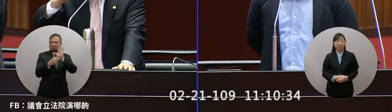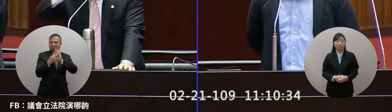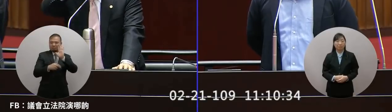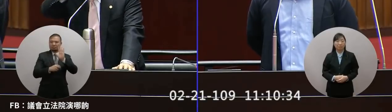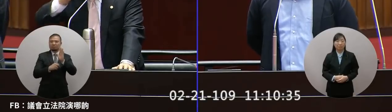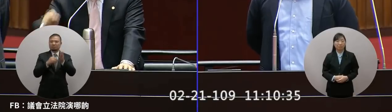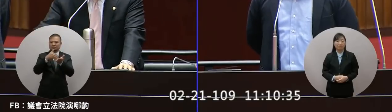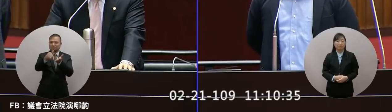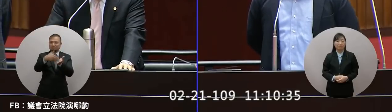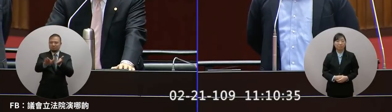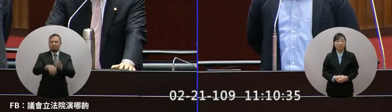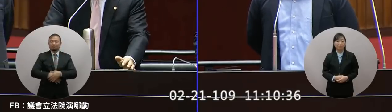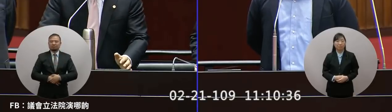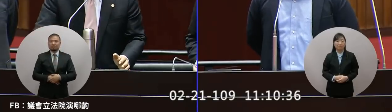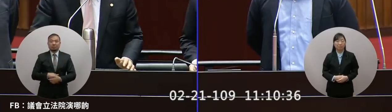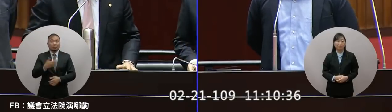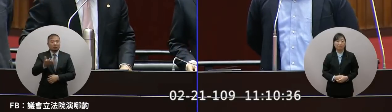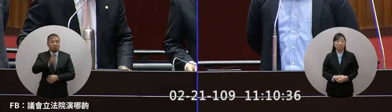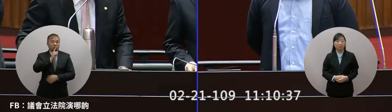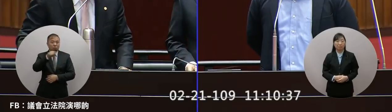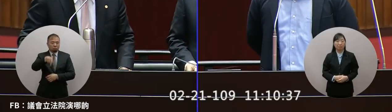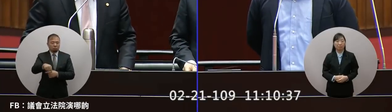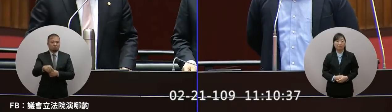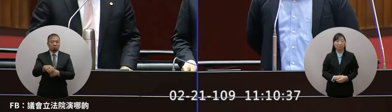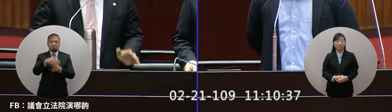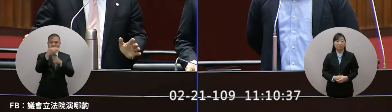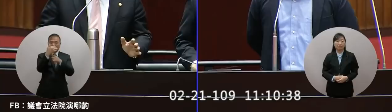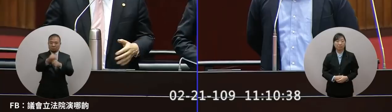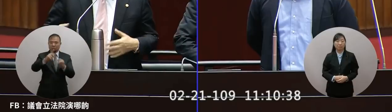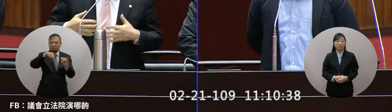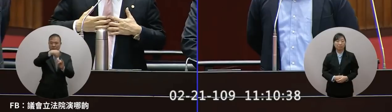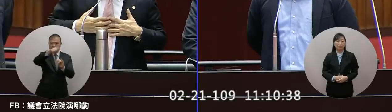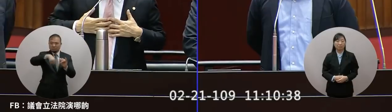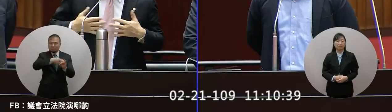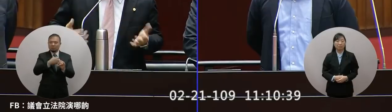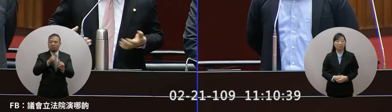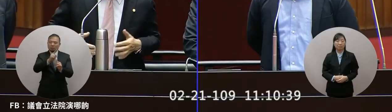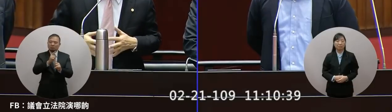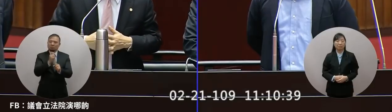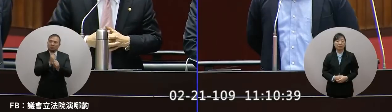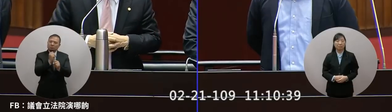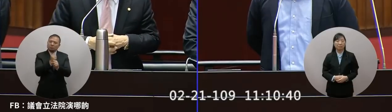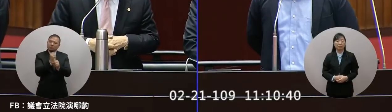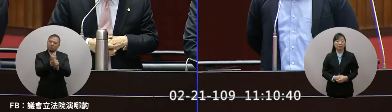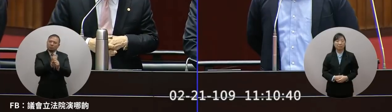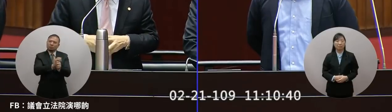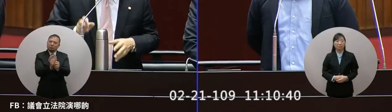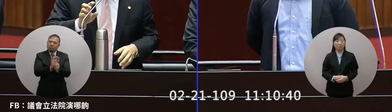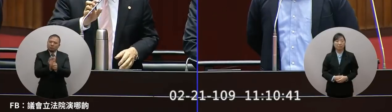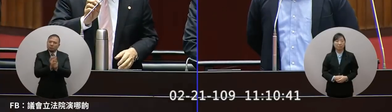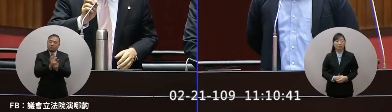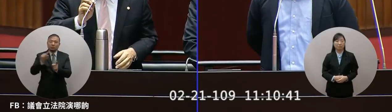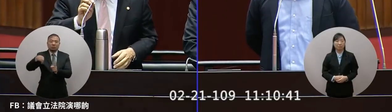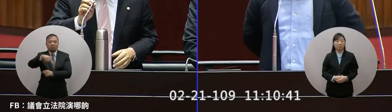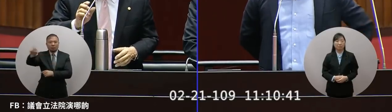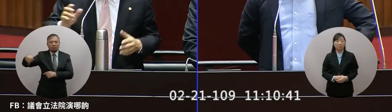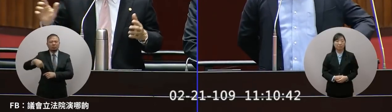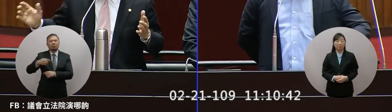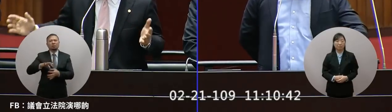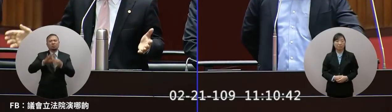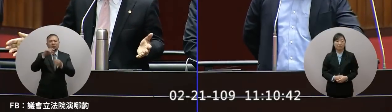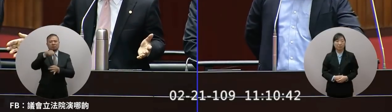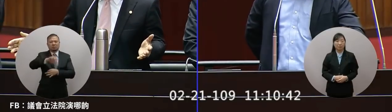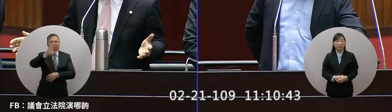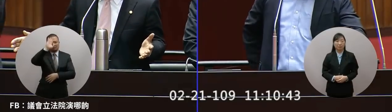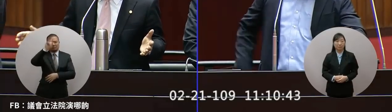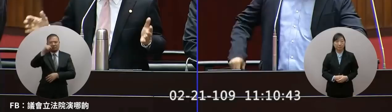就是刚才所谓殡葬的这个部分，因为这个是新型的疾病，那国人